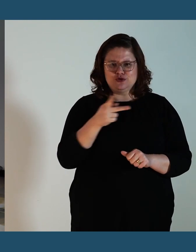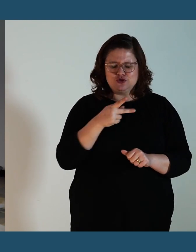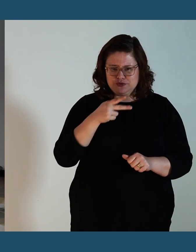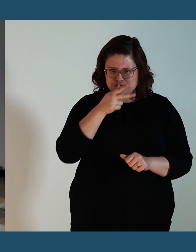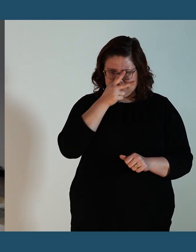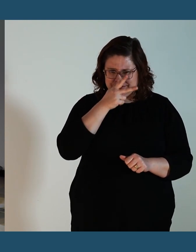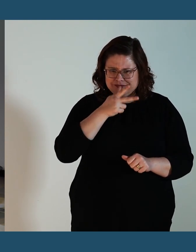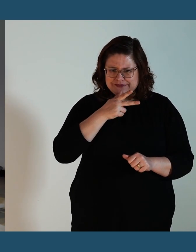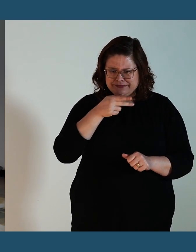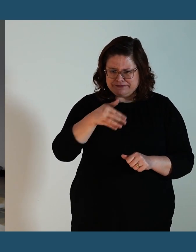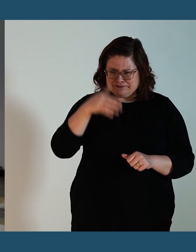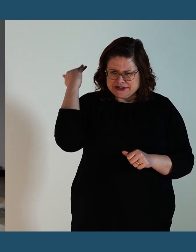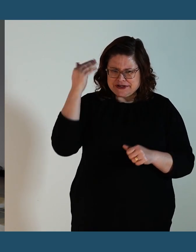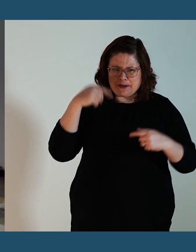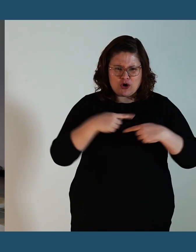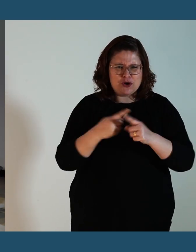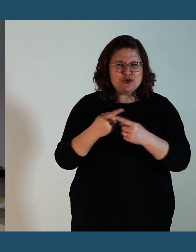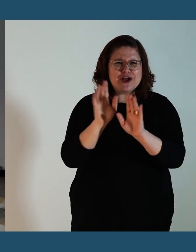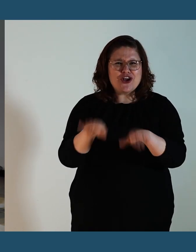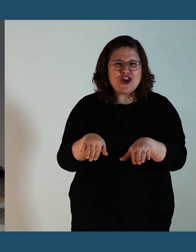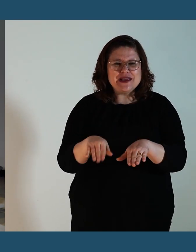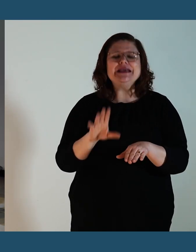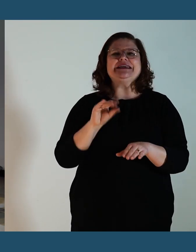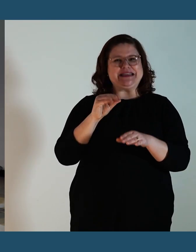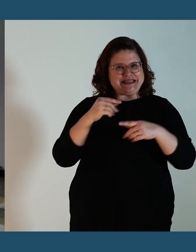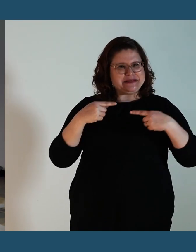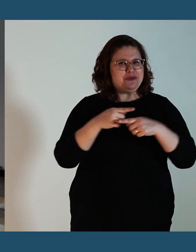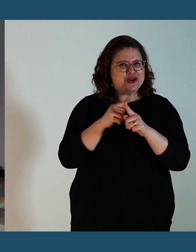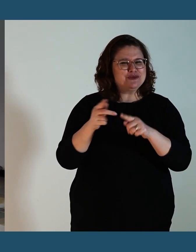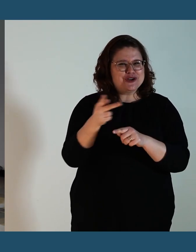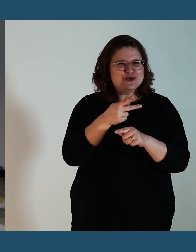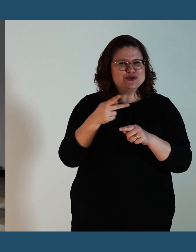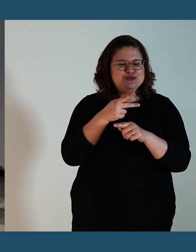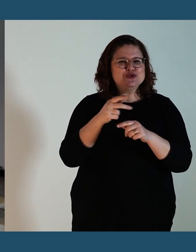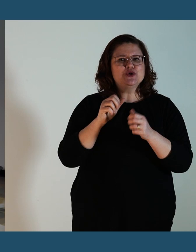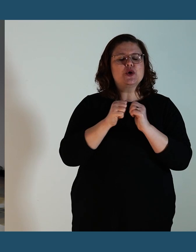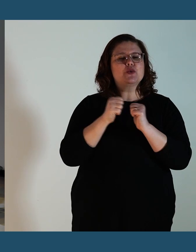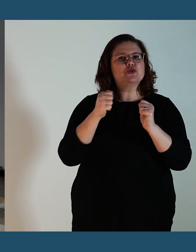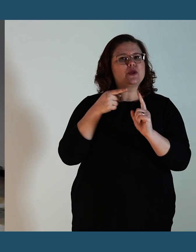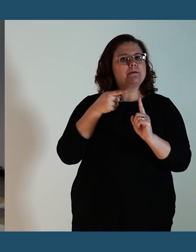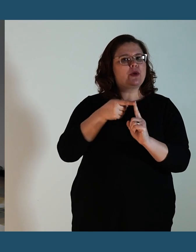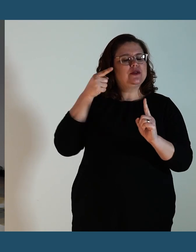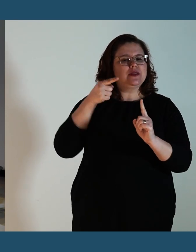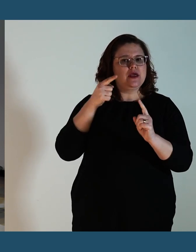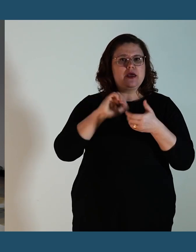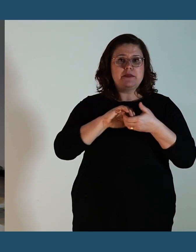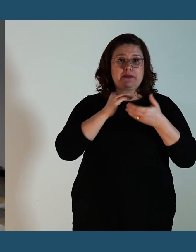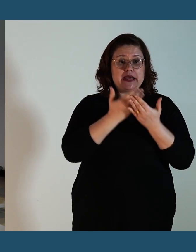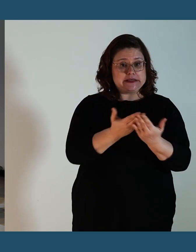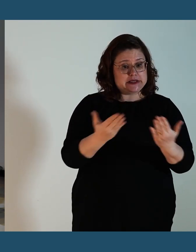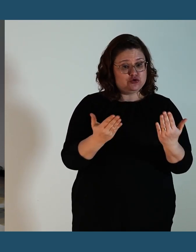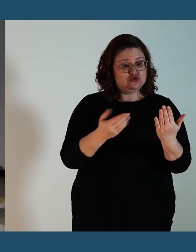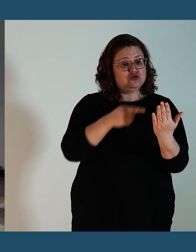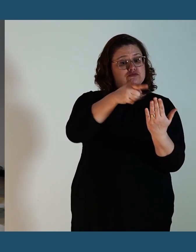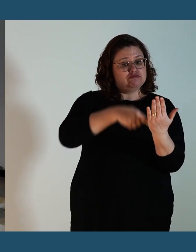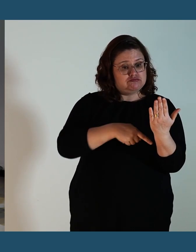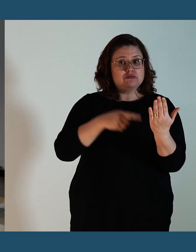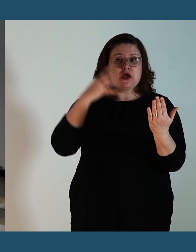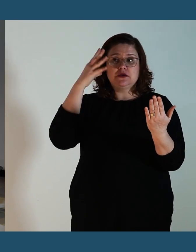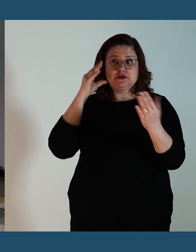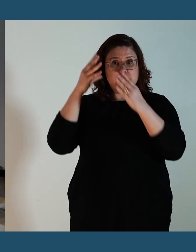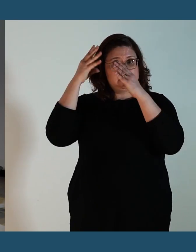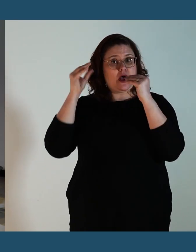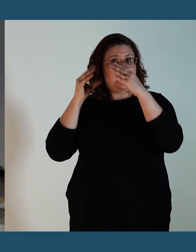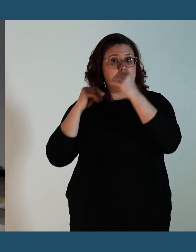kamalan monimutkainen. Se oli kamalan monimutkainen, mutta ehkä tässä haettiin tavallaan sitä, että on esitys, jolla oli tuki niin kuin saamelaisilta, ja